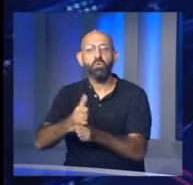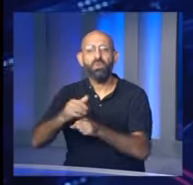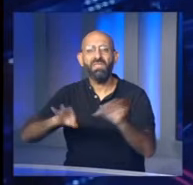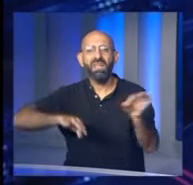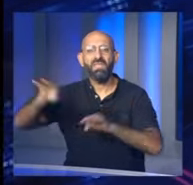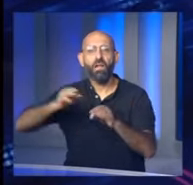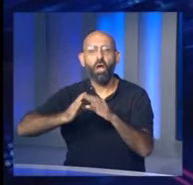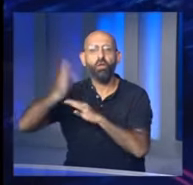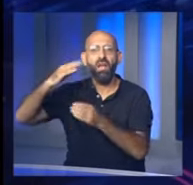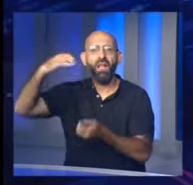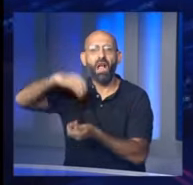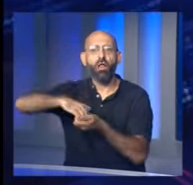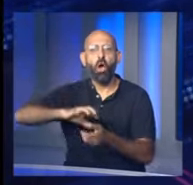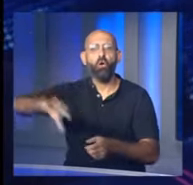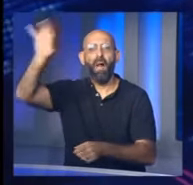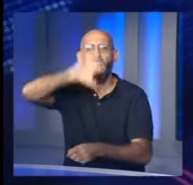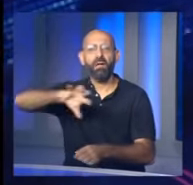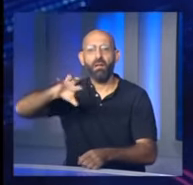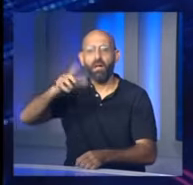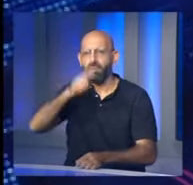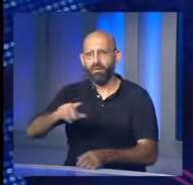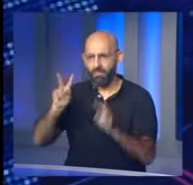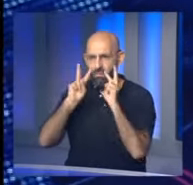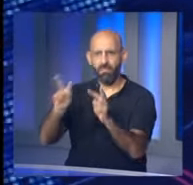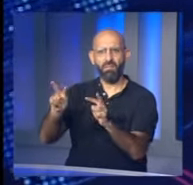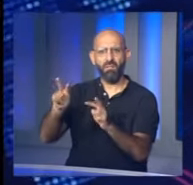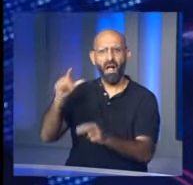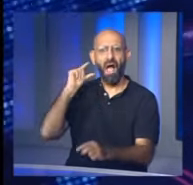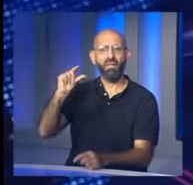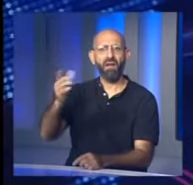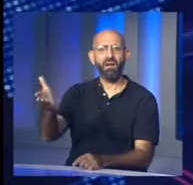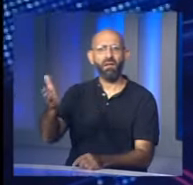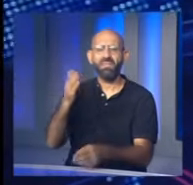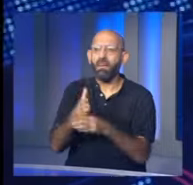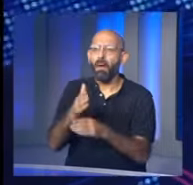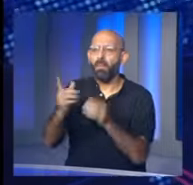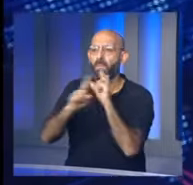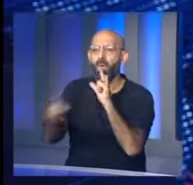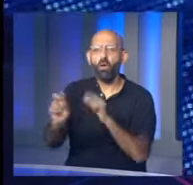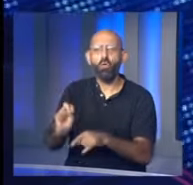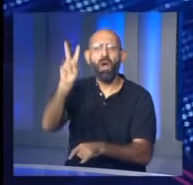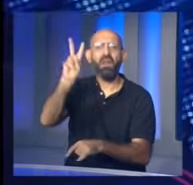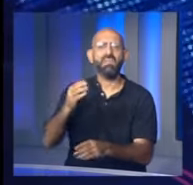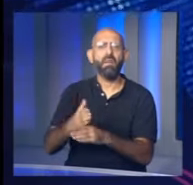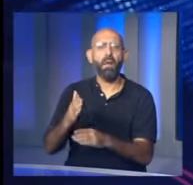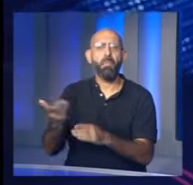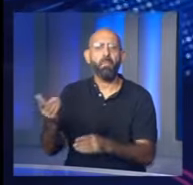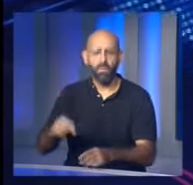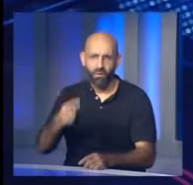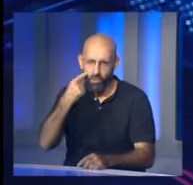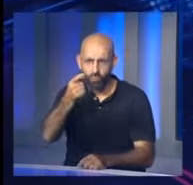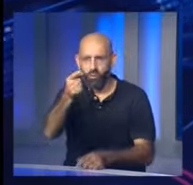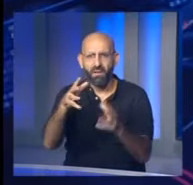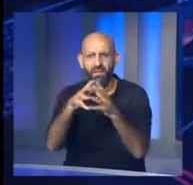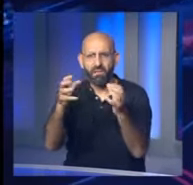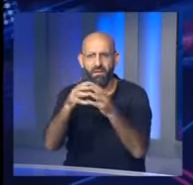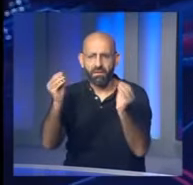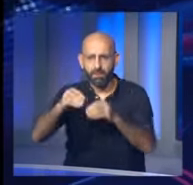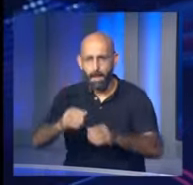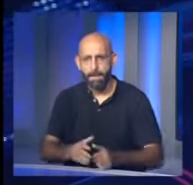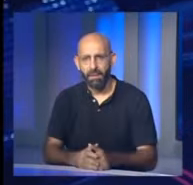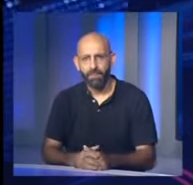مراقبه فعطل مسؤول السياسه الخارجيه في الاتحاد الاوروبي جوزيب بوريل وصف هذا التطور